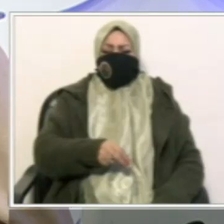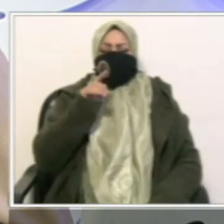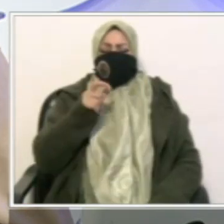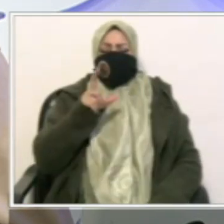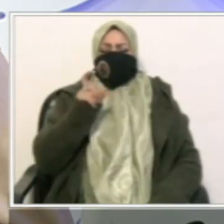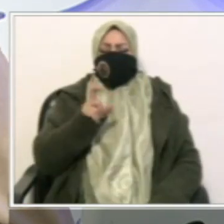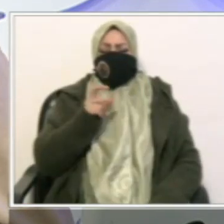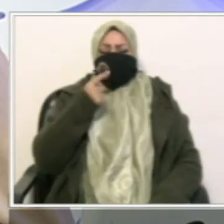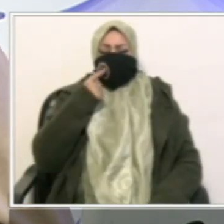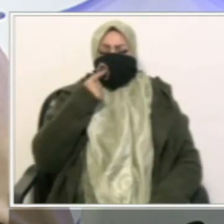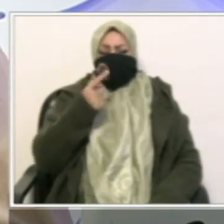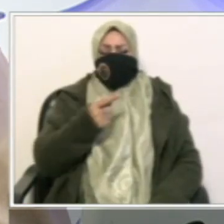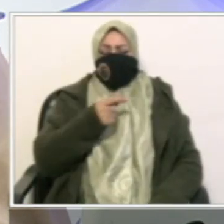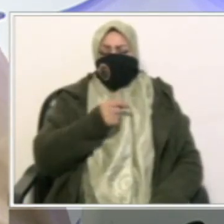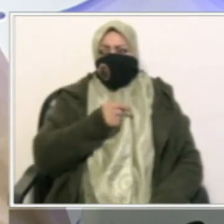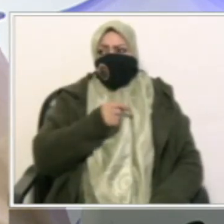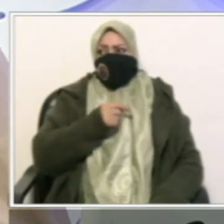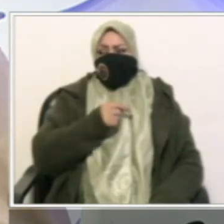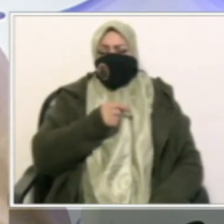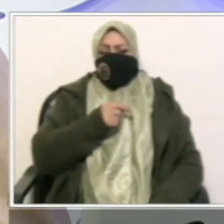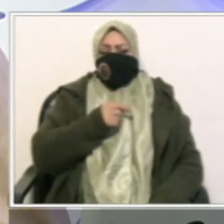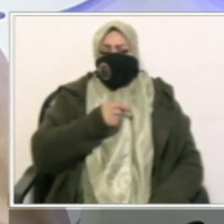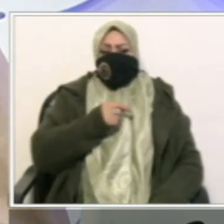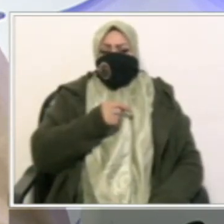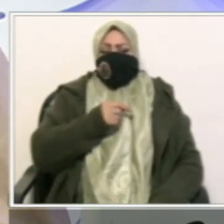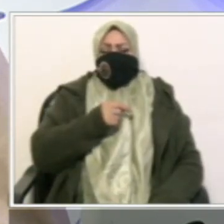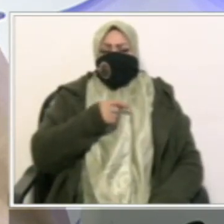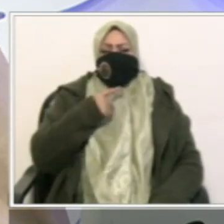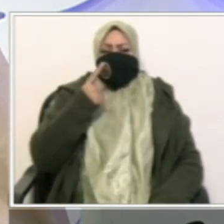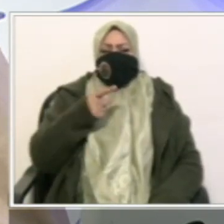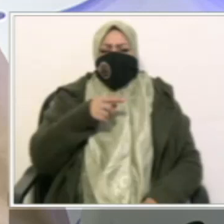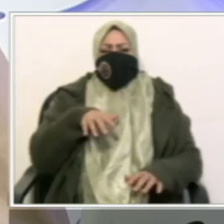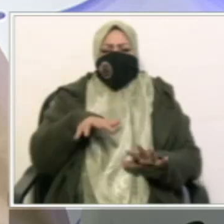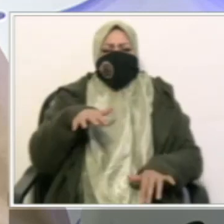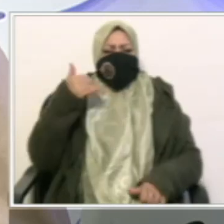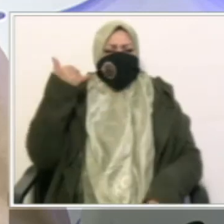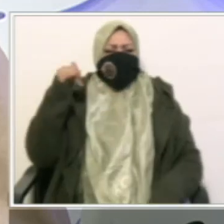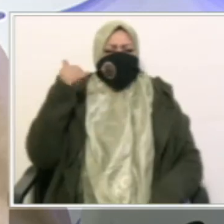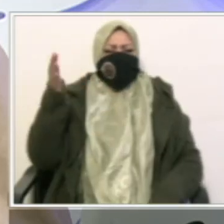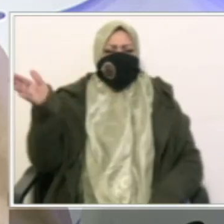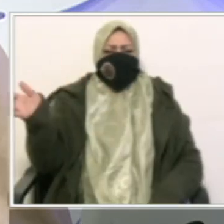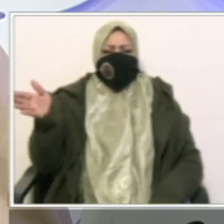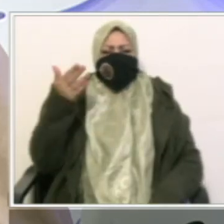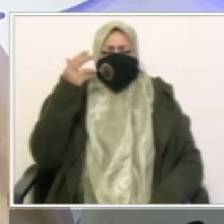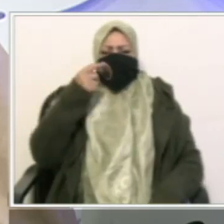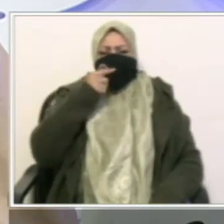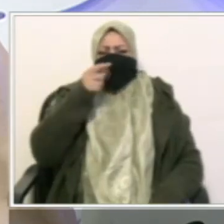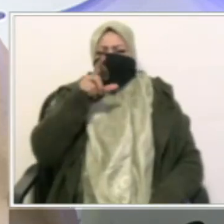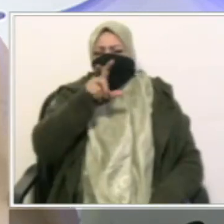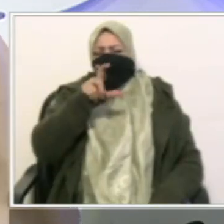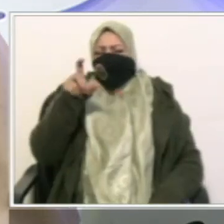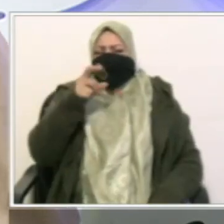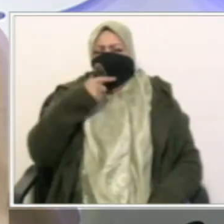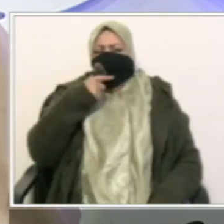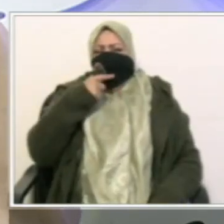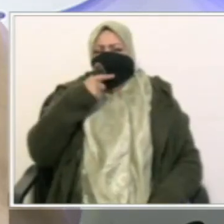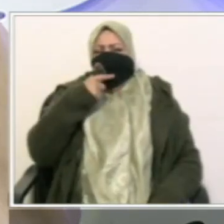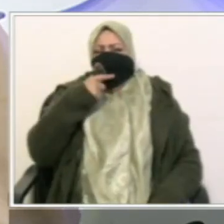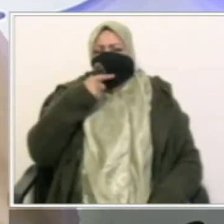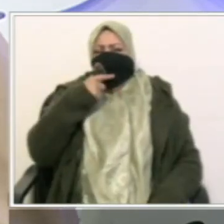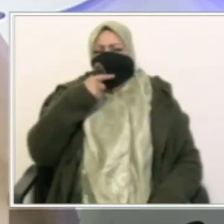العرب أصلا، وكما نصر الإسلام بالحبشة وبصهيب الرومي